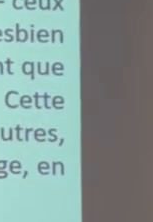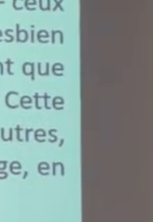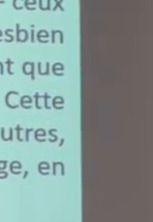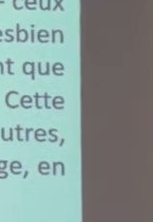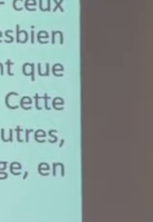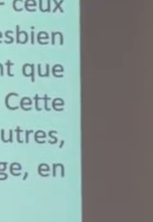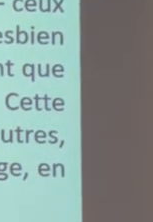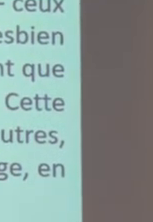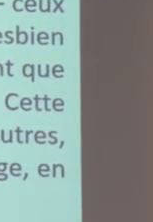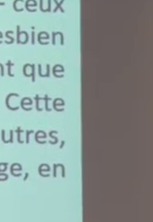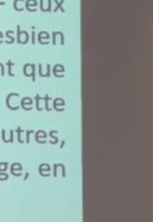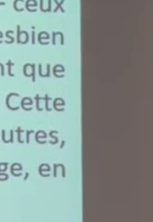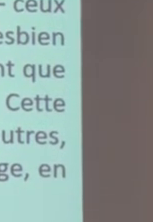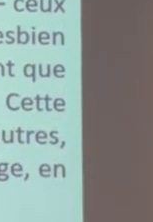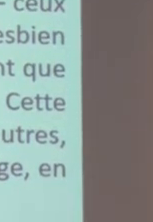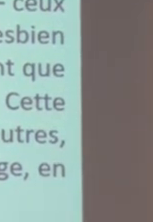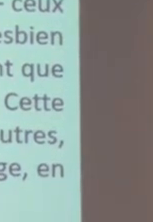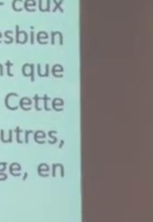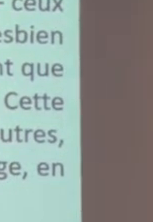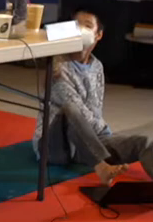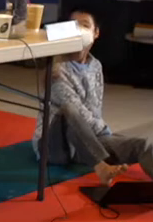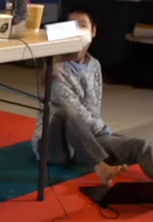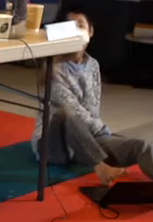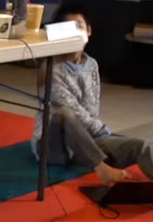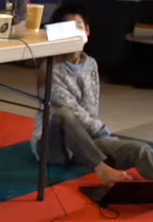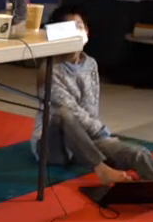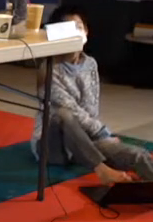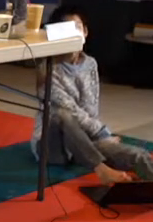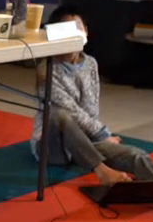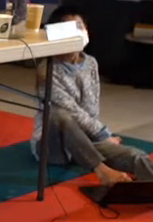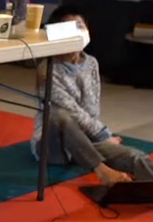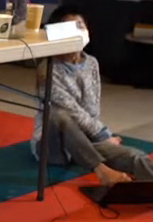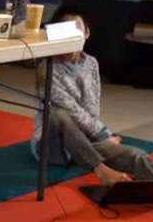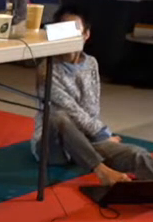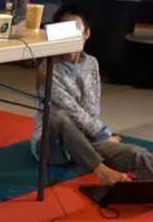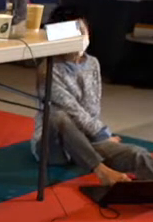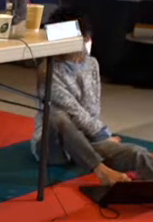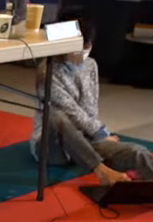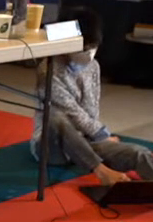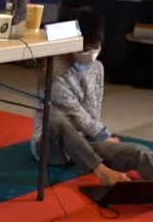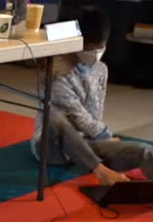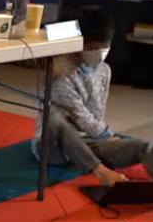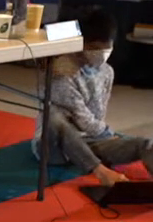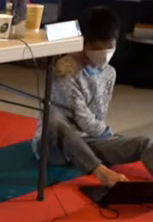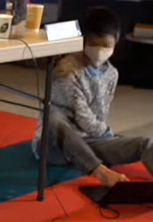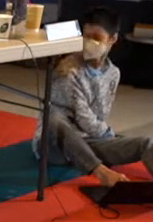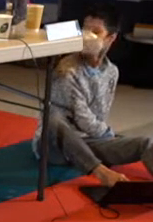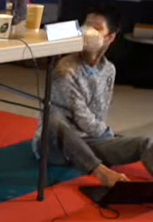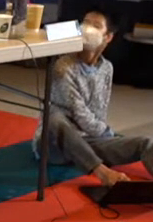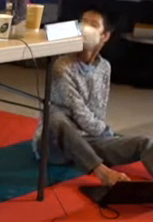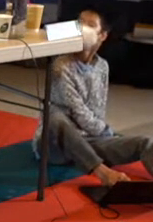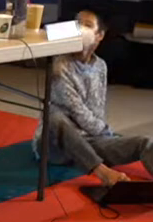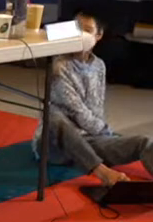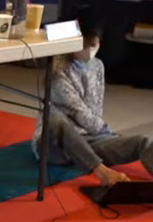parlais de mon expérience handicapée et de mon désir lesbien naissant, n'avaient aucune valeur littéraire. Au mieux, ils n'étaient que